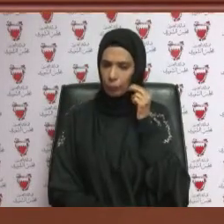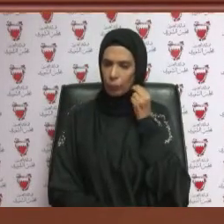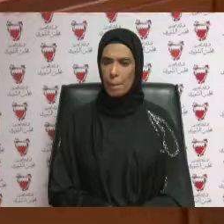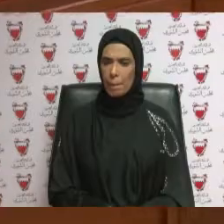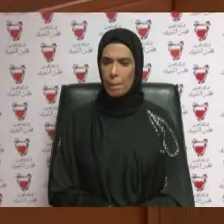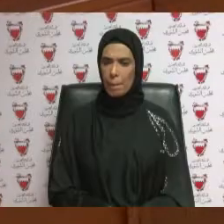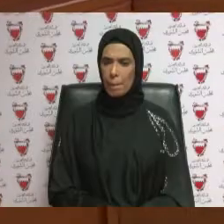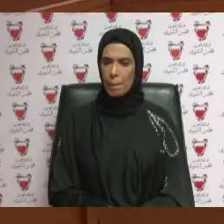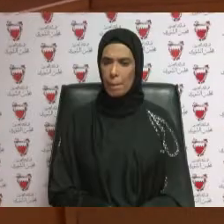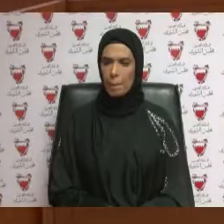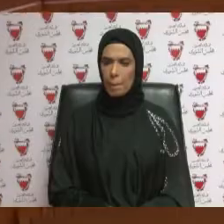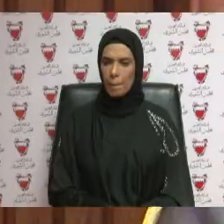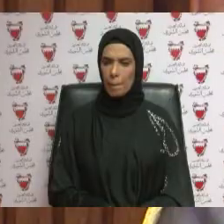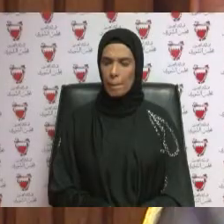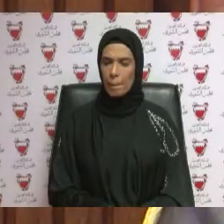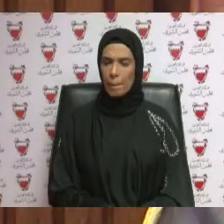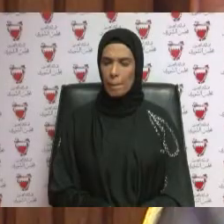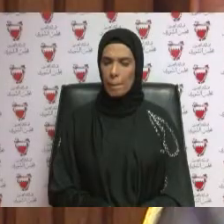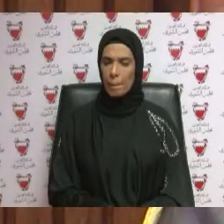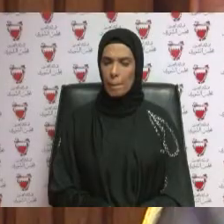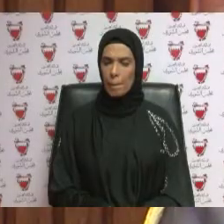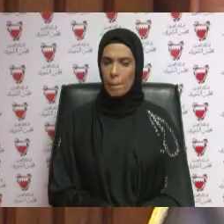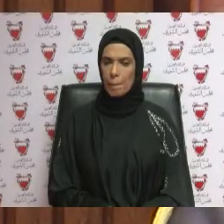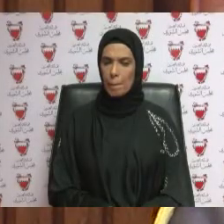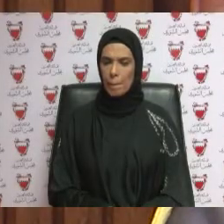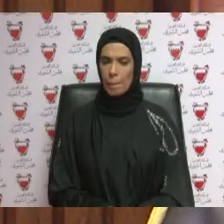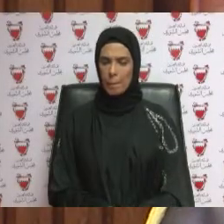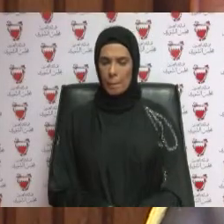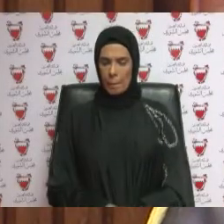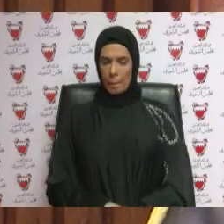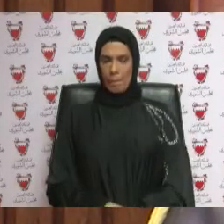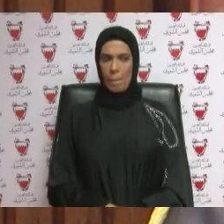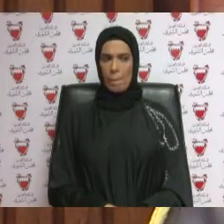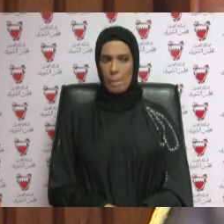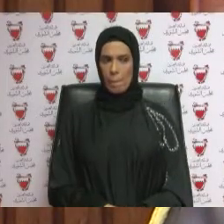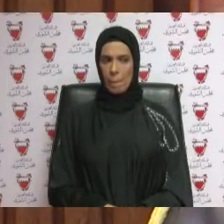الرئيس. إذن مقرر الرد على الخطاب